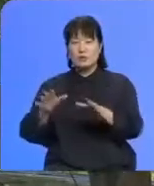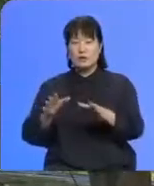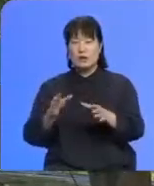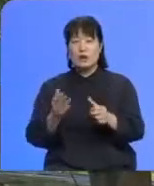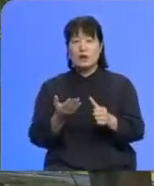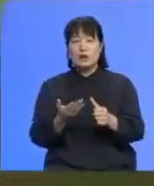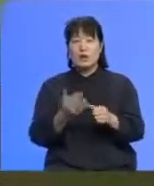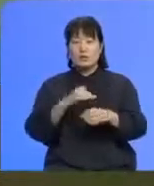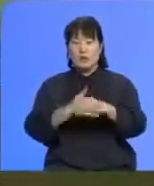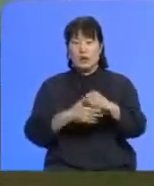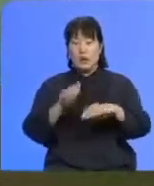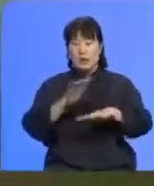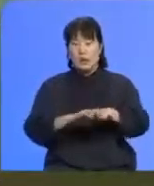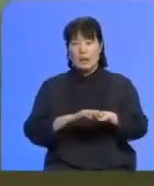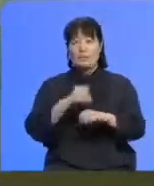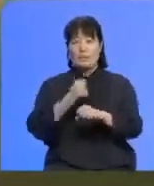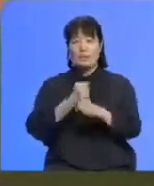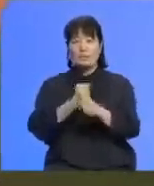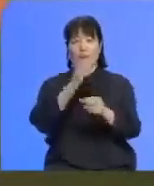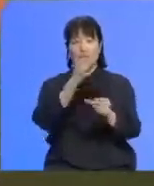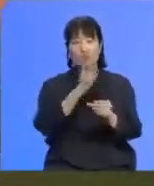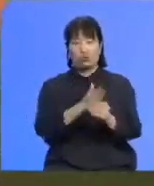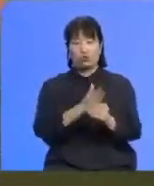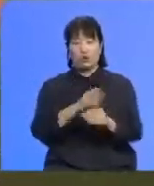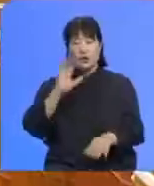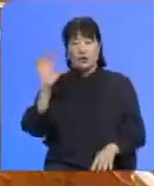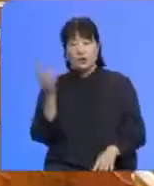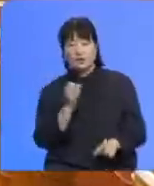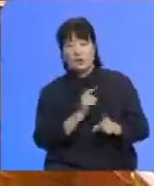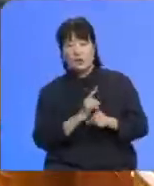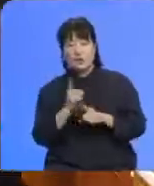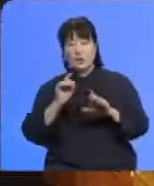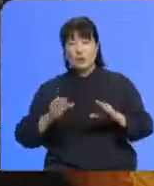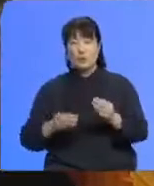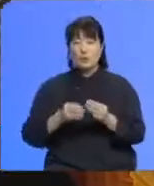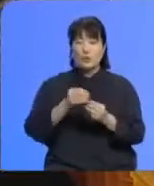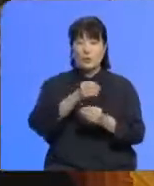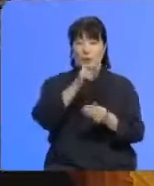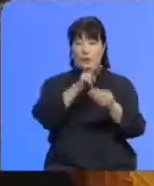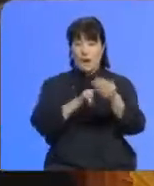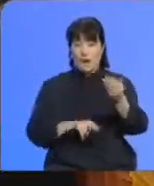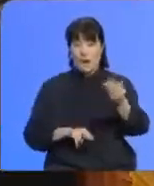조성하고 있습니다. 태풍을 이겨내고 올 추석 대목에 풀릴 양구